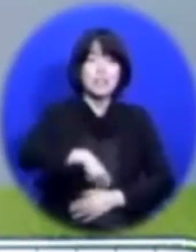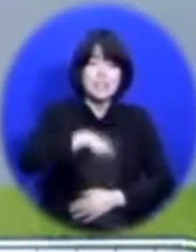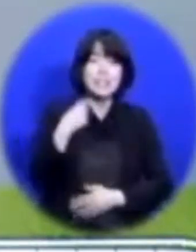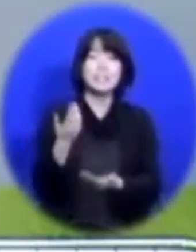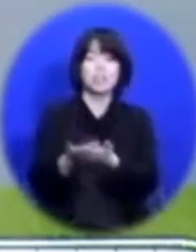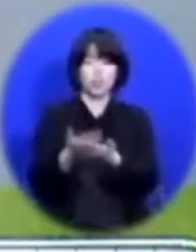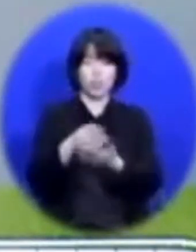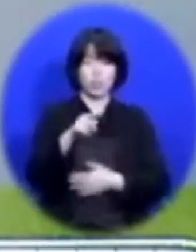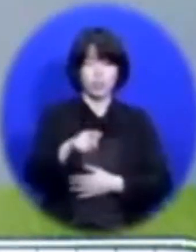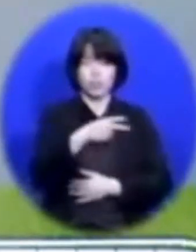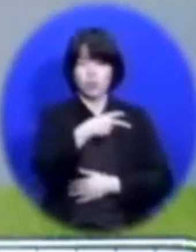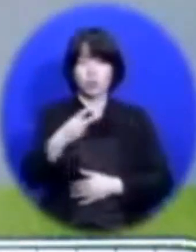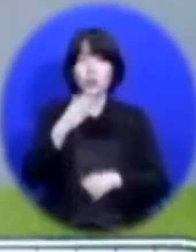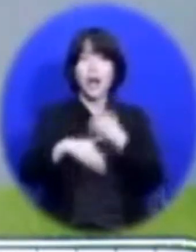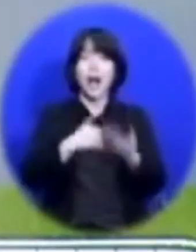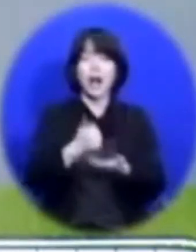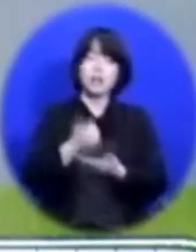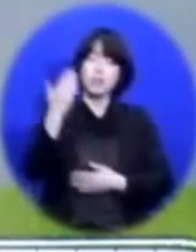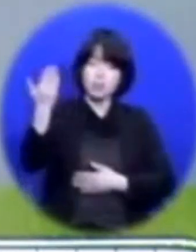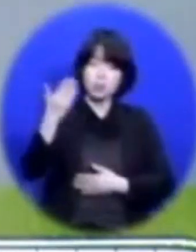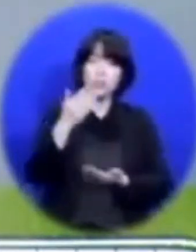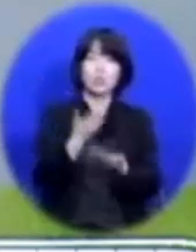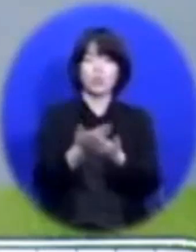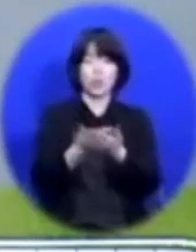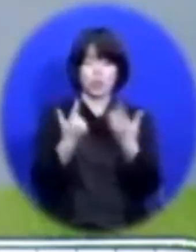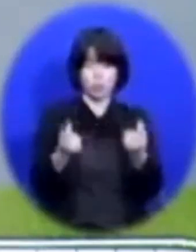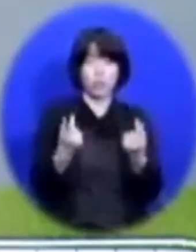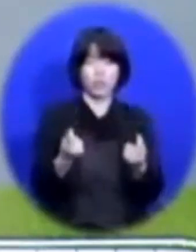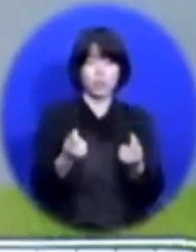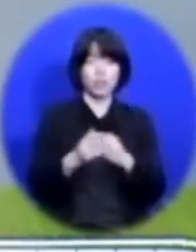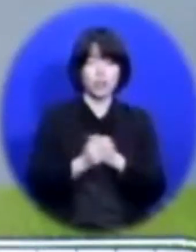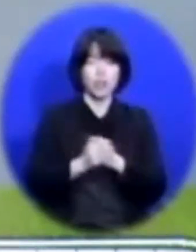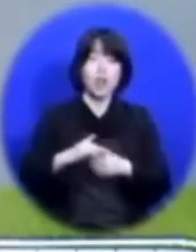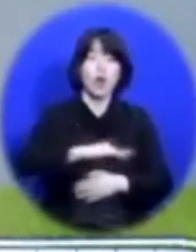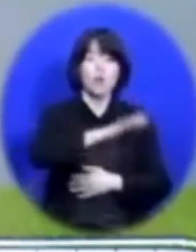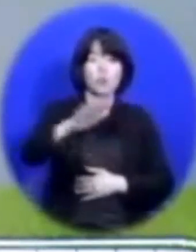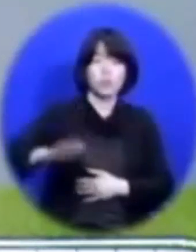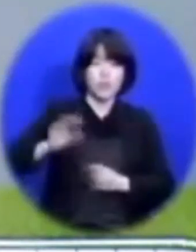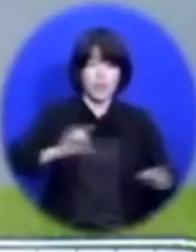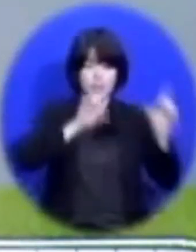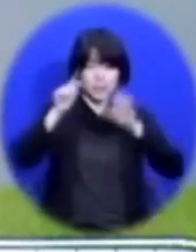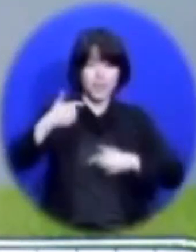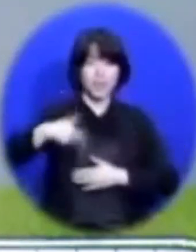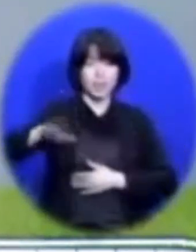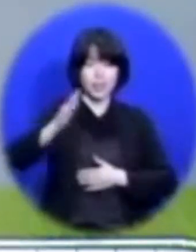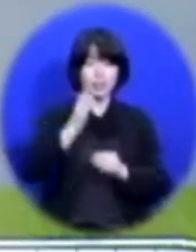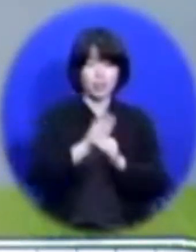찾는것은 곧하나님자신을찾는것입니다.우리는 삶을